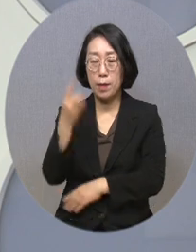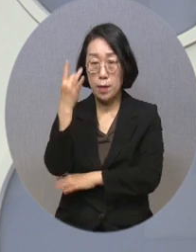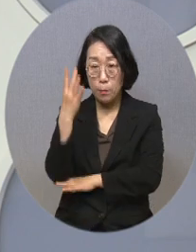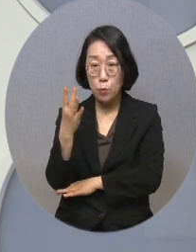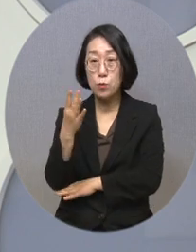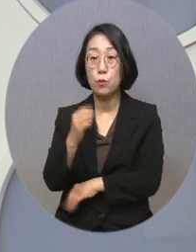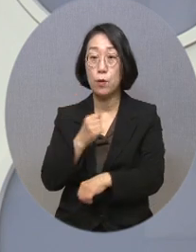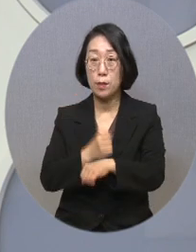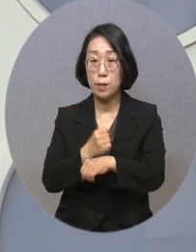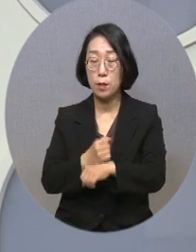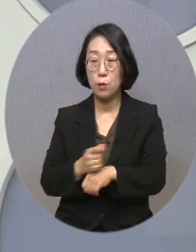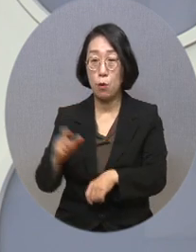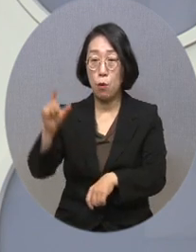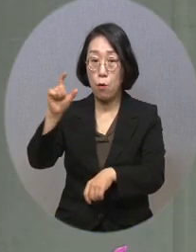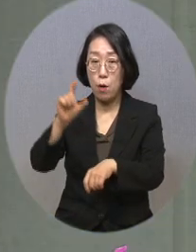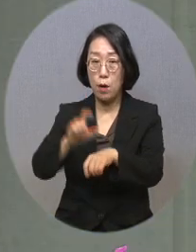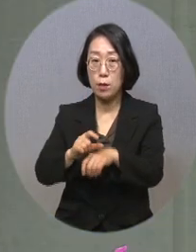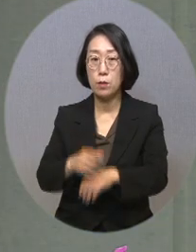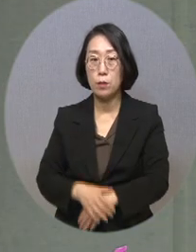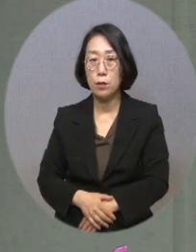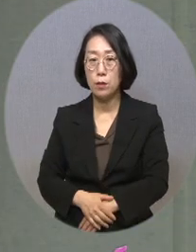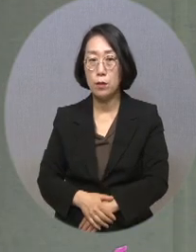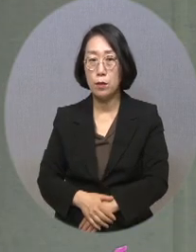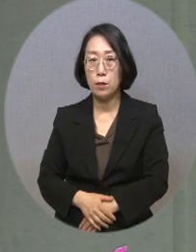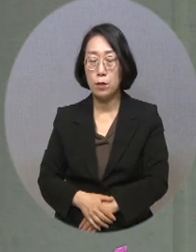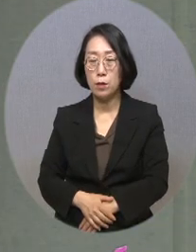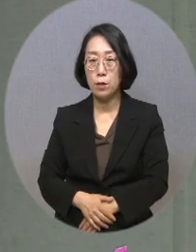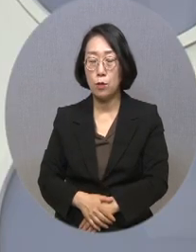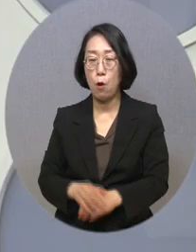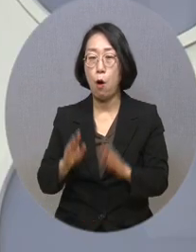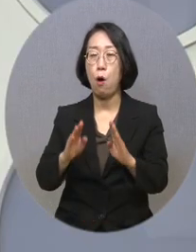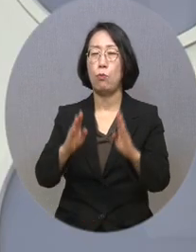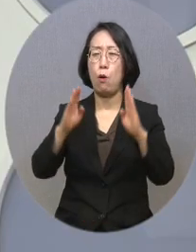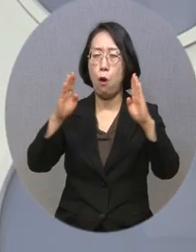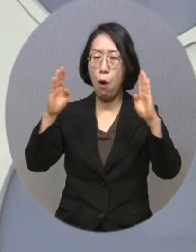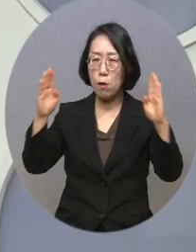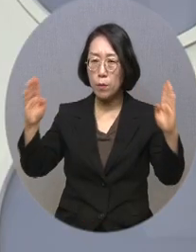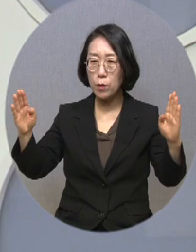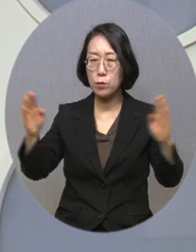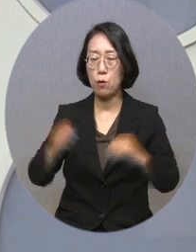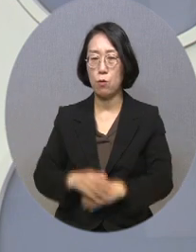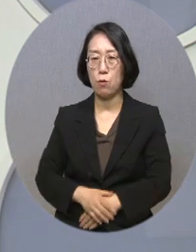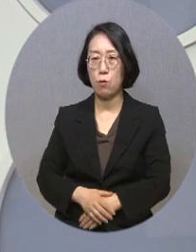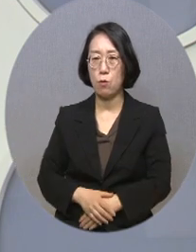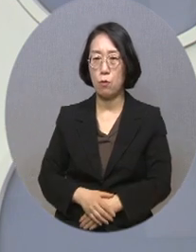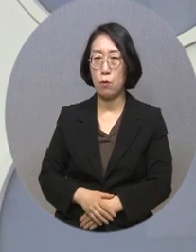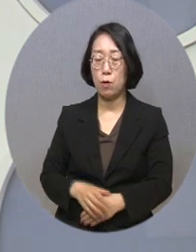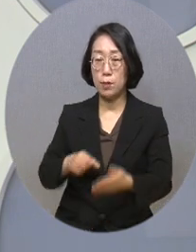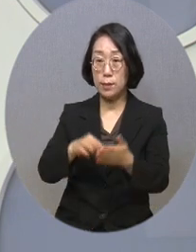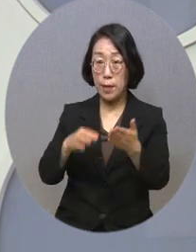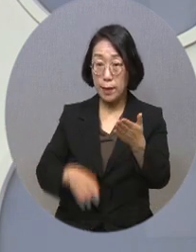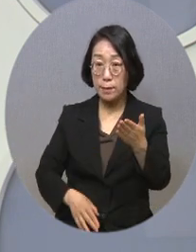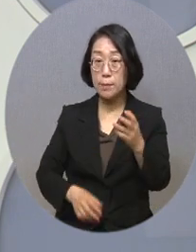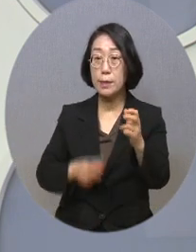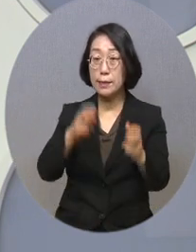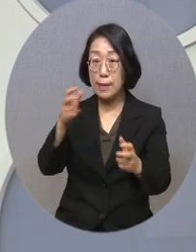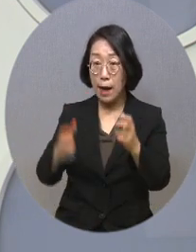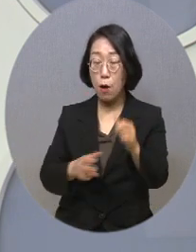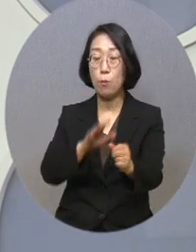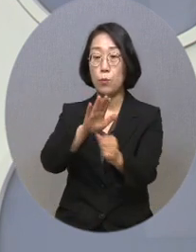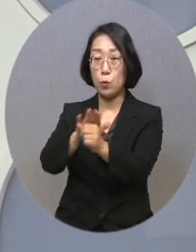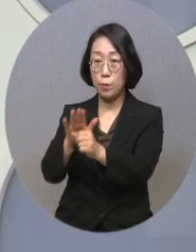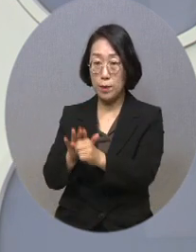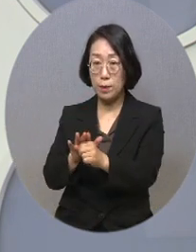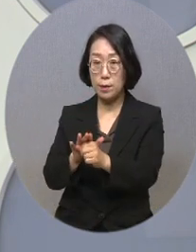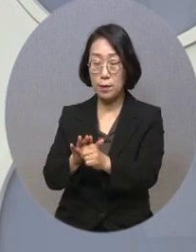하겠지만 이제는 업역도 더 넓혀서 세무사들이 그야말로 납세자들의 사업을 돕는